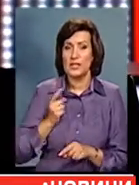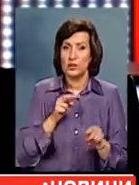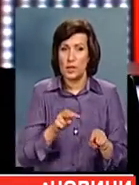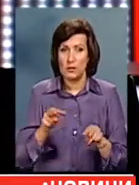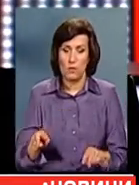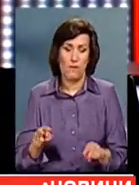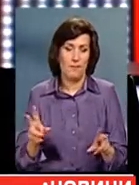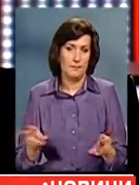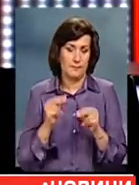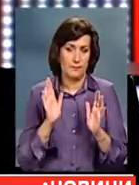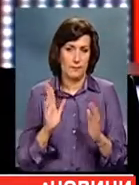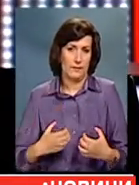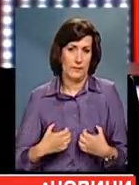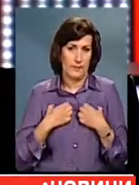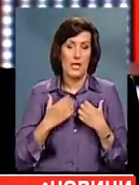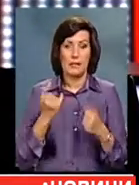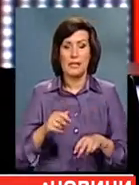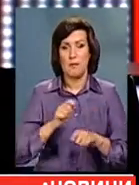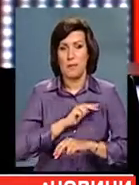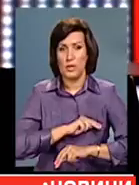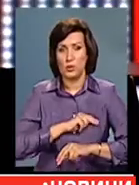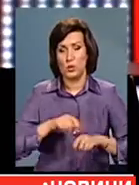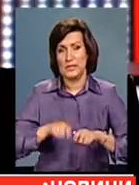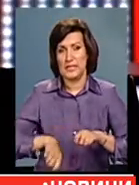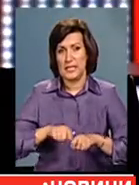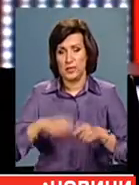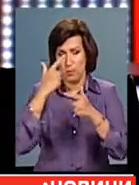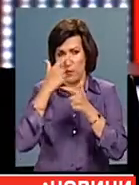відбувся переляком. Нині на місці працюють слідчі, повідомляє про службу